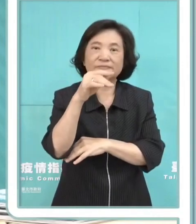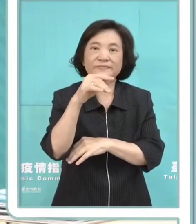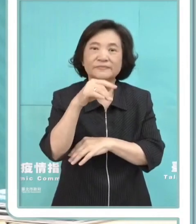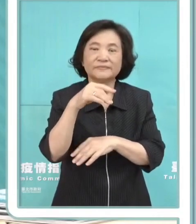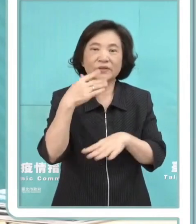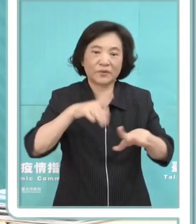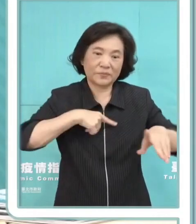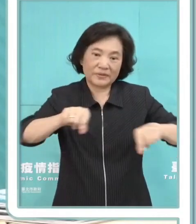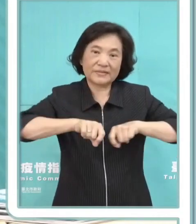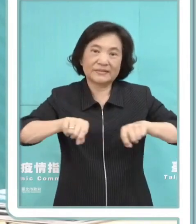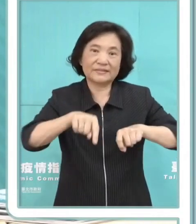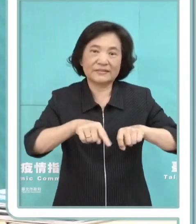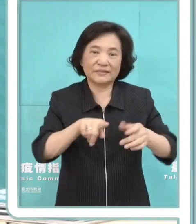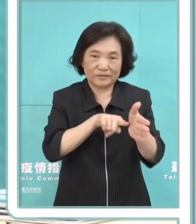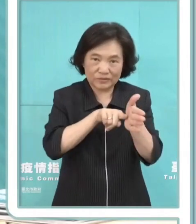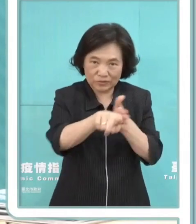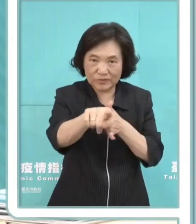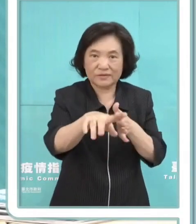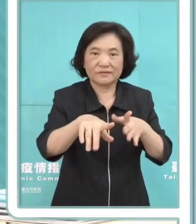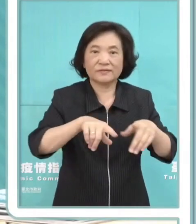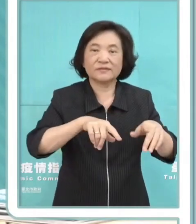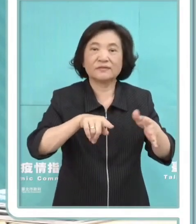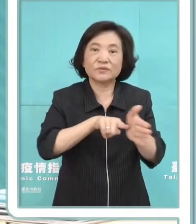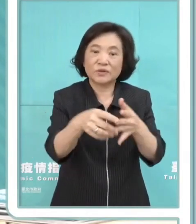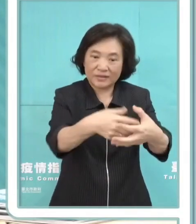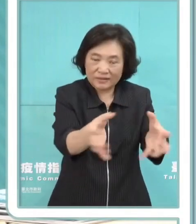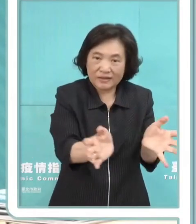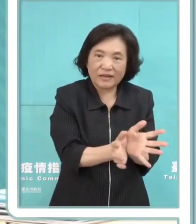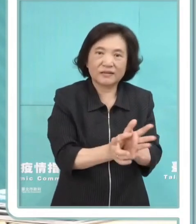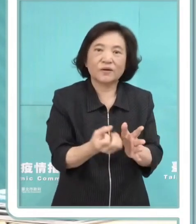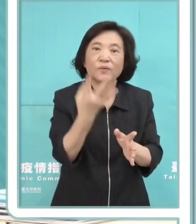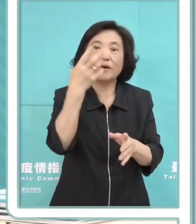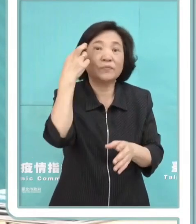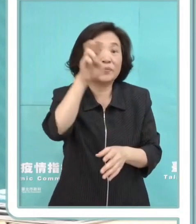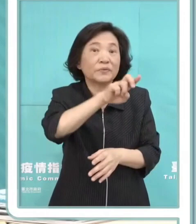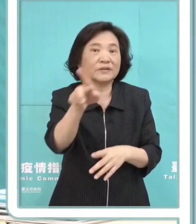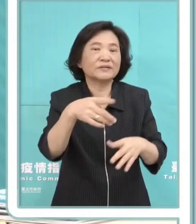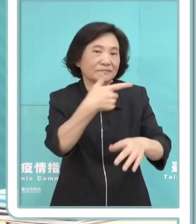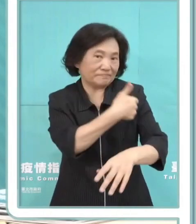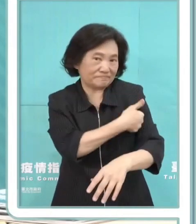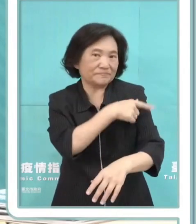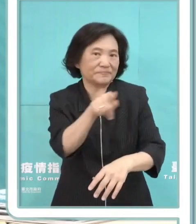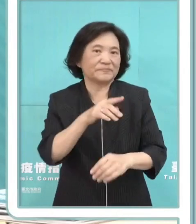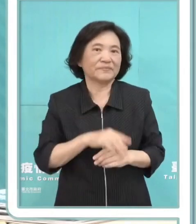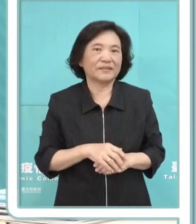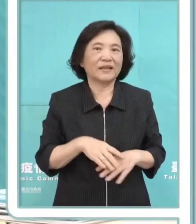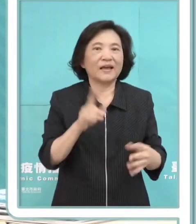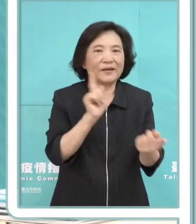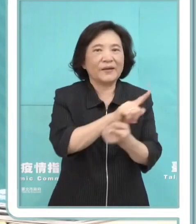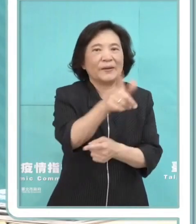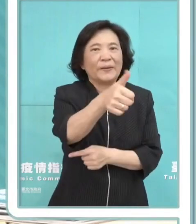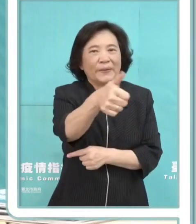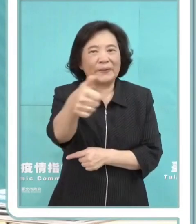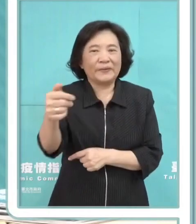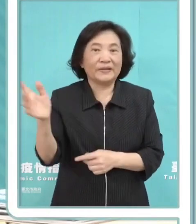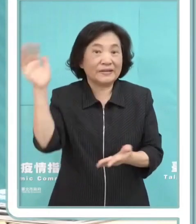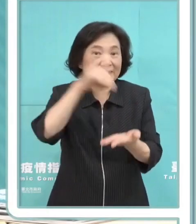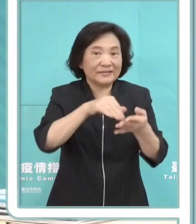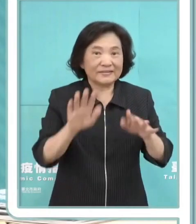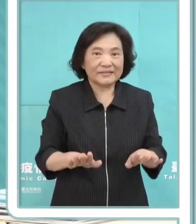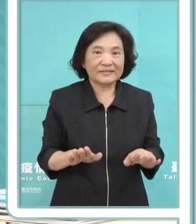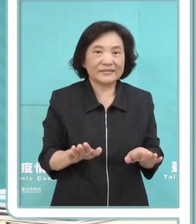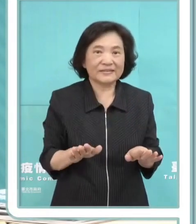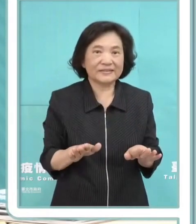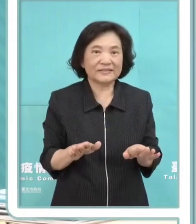啊在规划的这个专案接种，那在花博争艳馆举行啊，非常感谢大家哈，到今